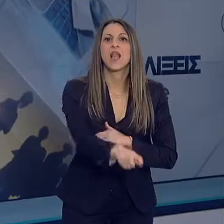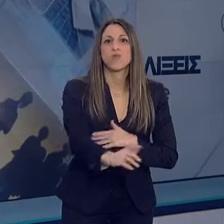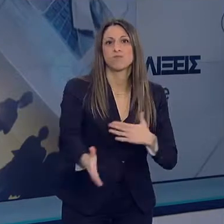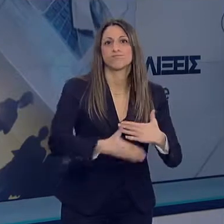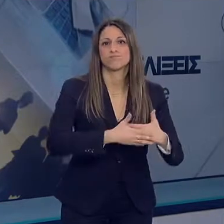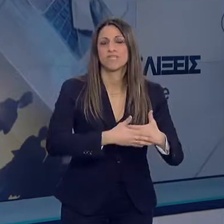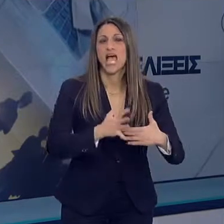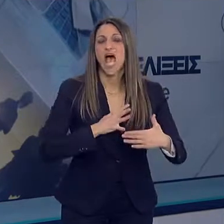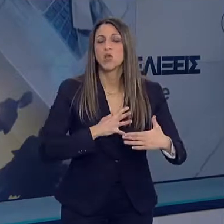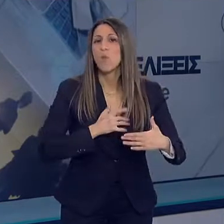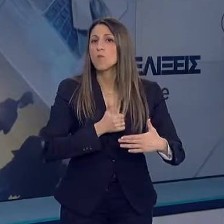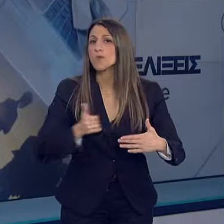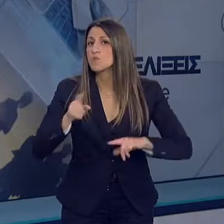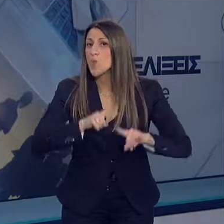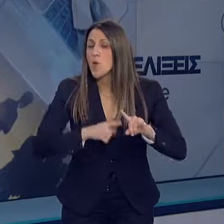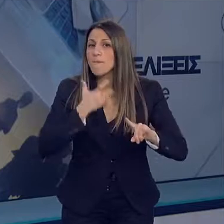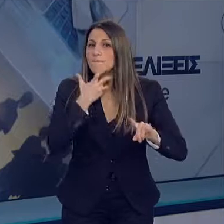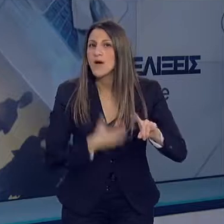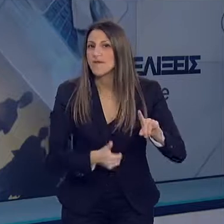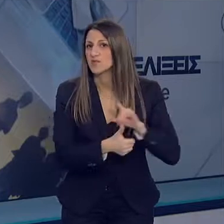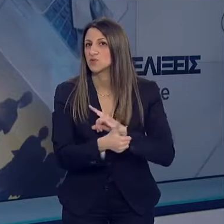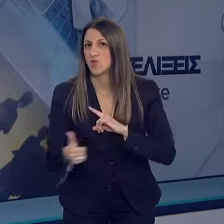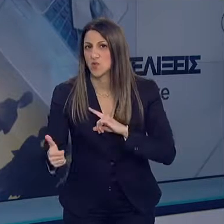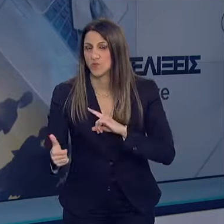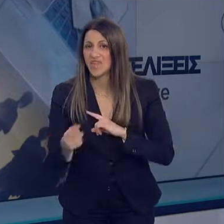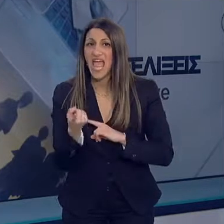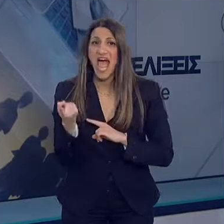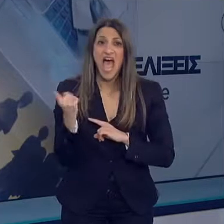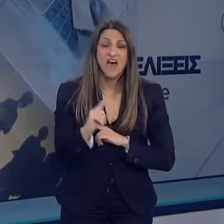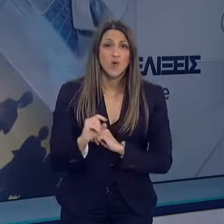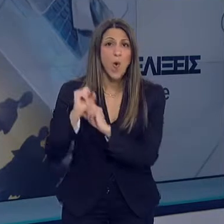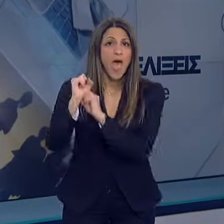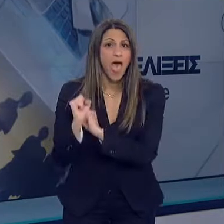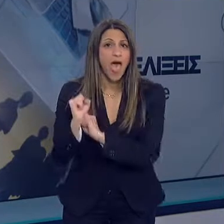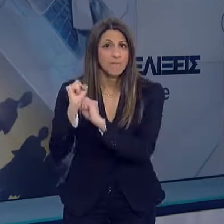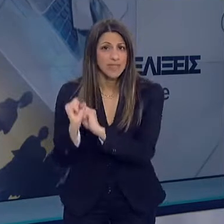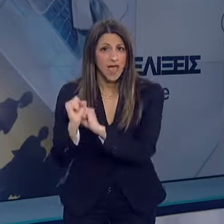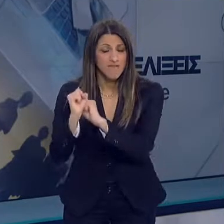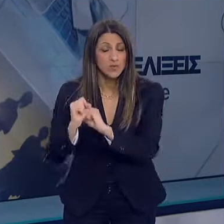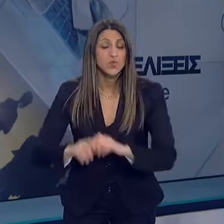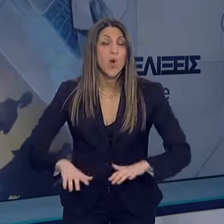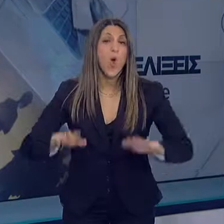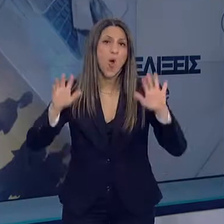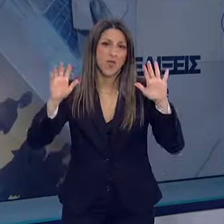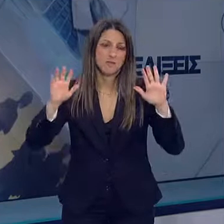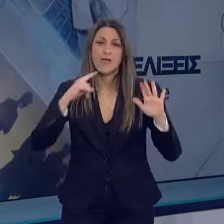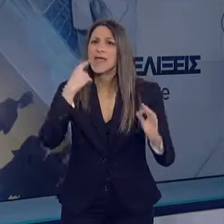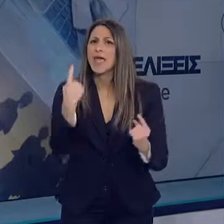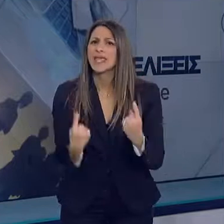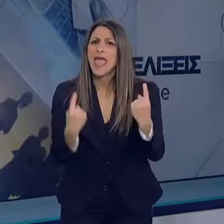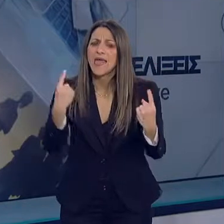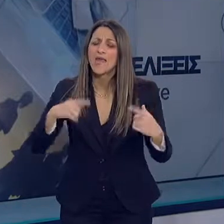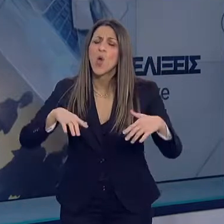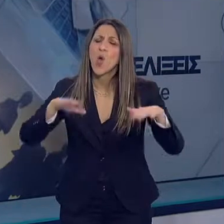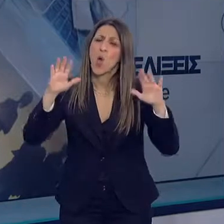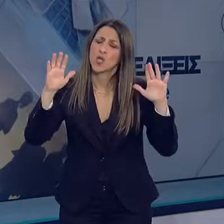Ιερά Σύνοδος. Αύριο, Μεγάλη Παρασκευή, δεν θα πάμε στην περιφορά του επιταφείου, δεν θα ανάψουμε το καντιλάκι ή ένα κερί στους αγαπημένους μας